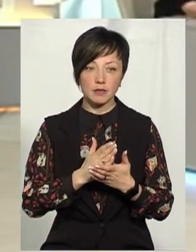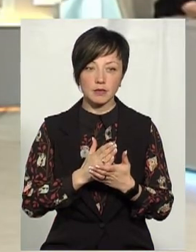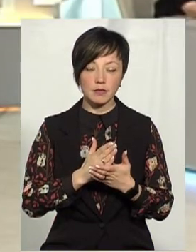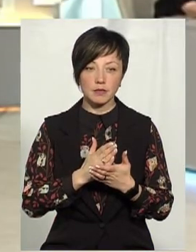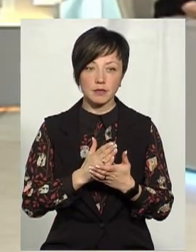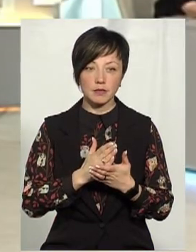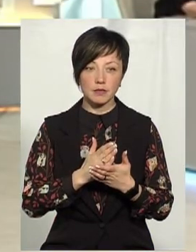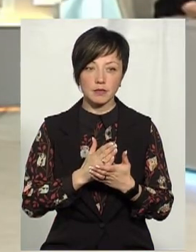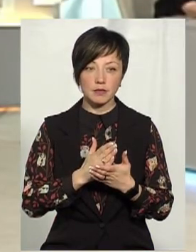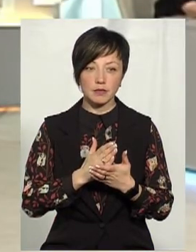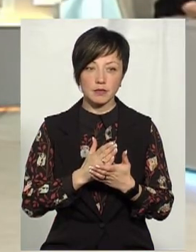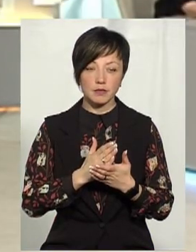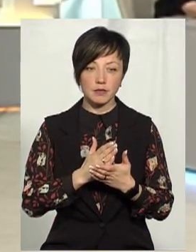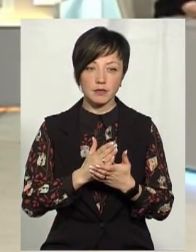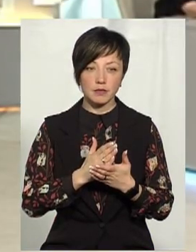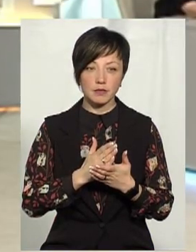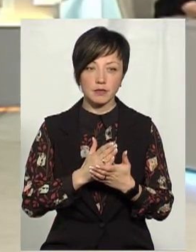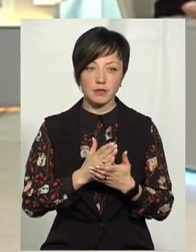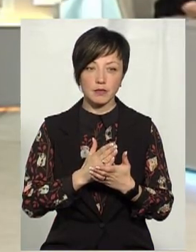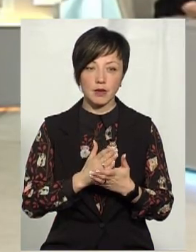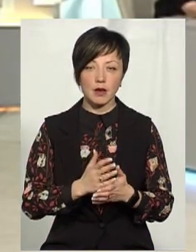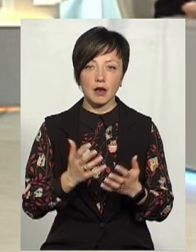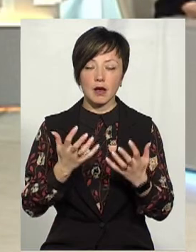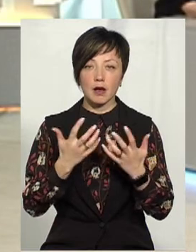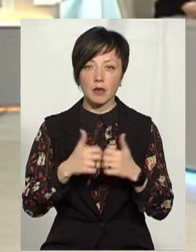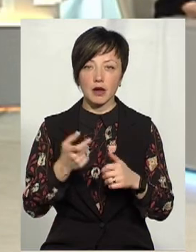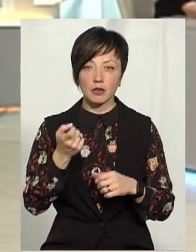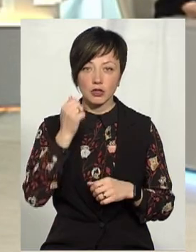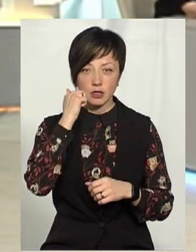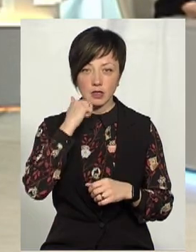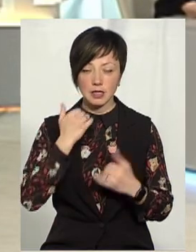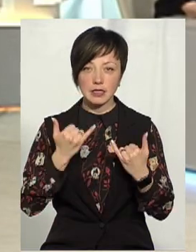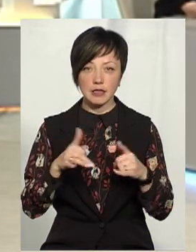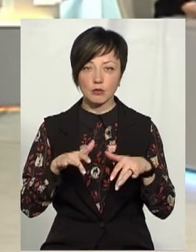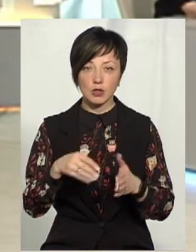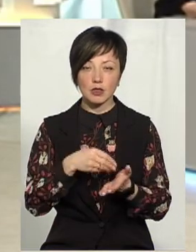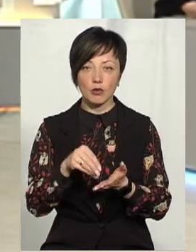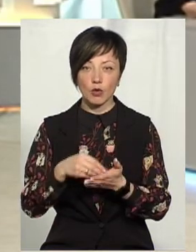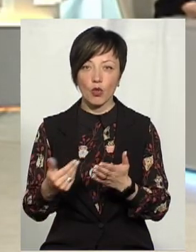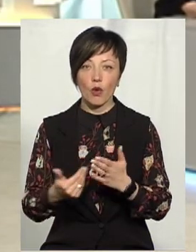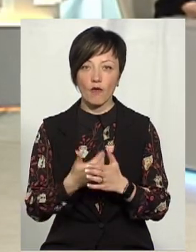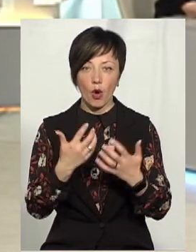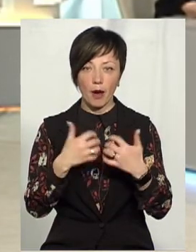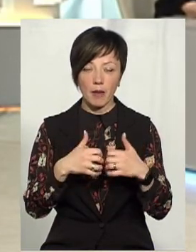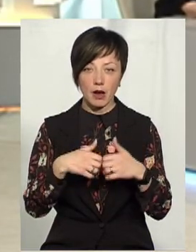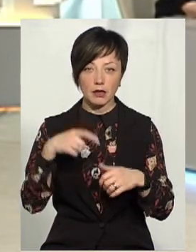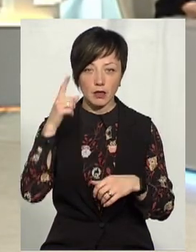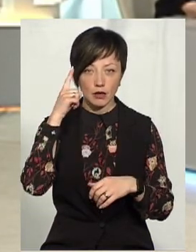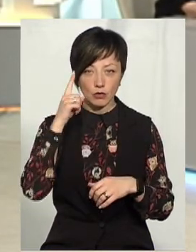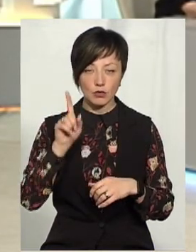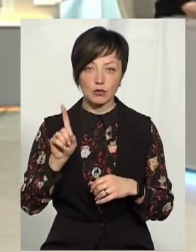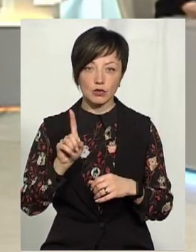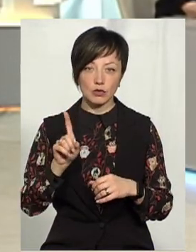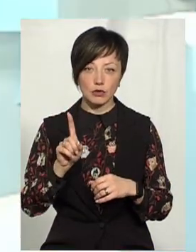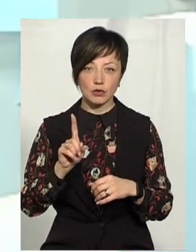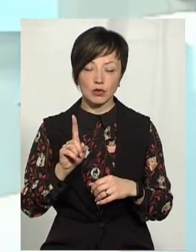Київська, який цей апарат, він, ну, скажімо так, і трішки застарілий. Тому зараз ідуть процедури закупівлі нового апарату. Я думаю, що протягом